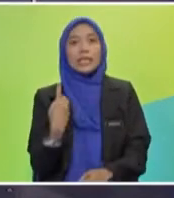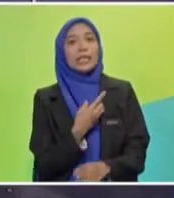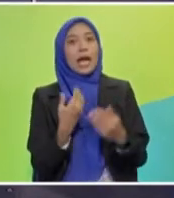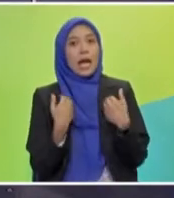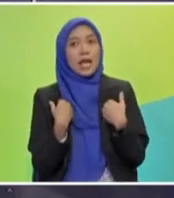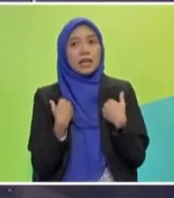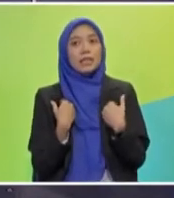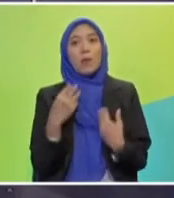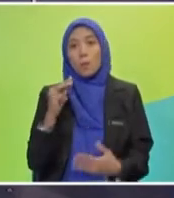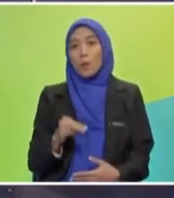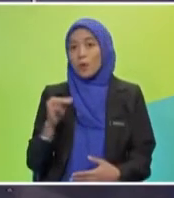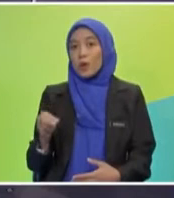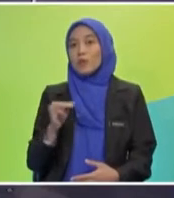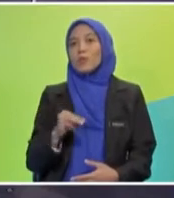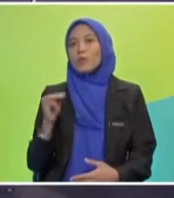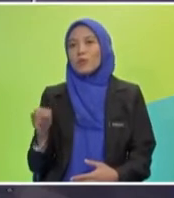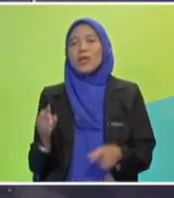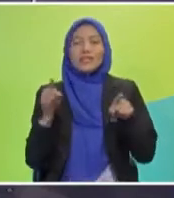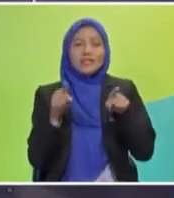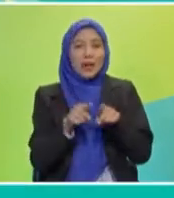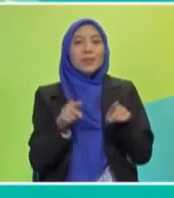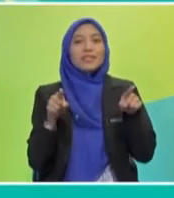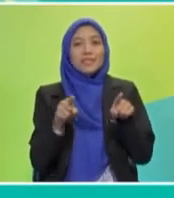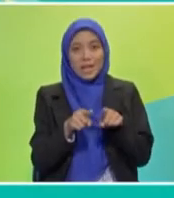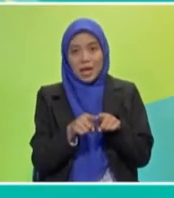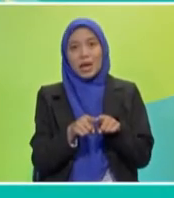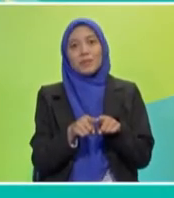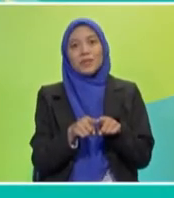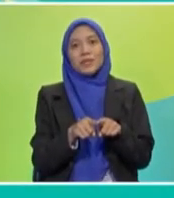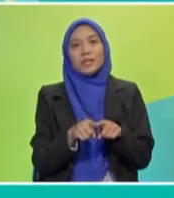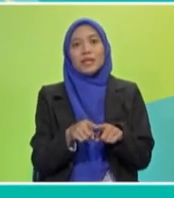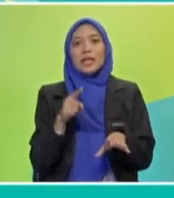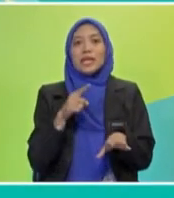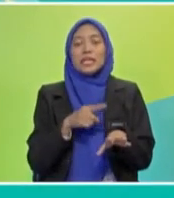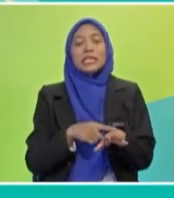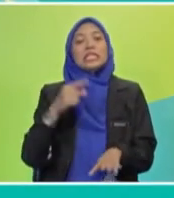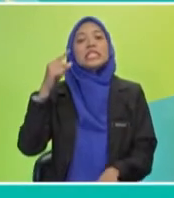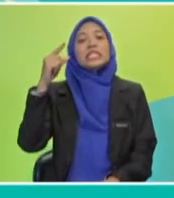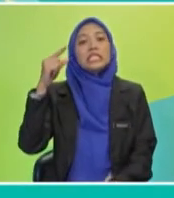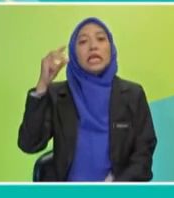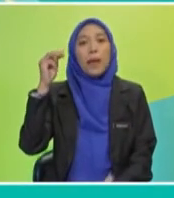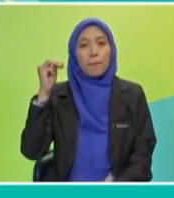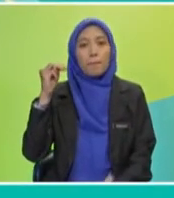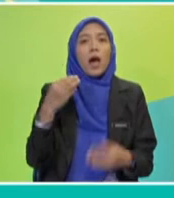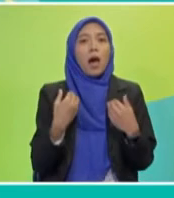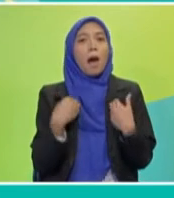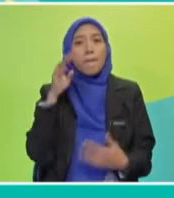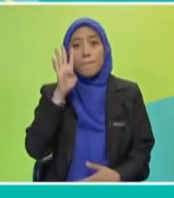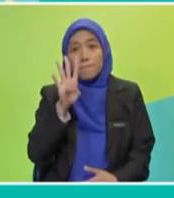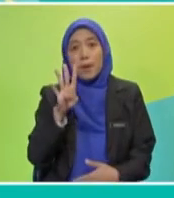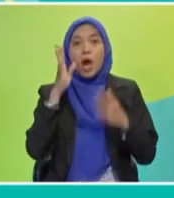hari ini? Okey, hari ini kita ada juga bersama-sama dengan murid-murid di atas talian. Ada 4 orang murid